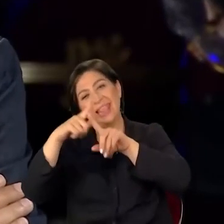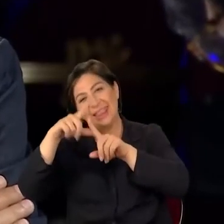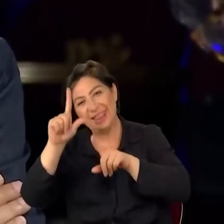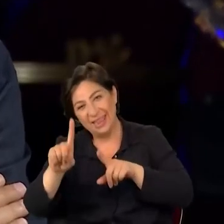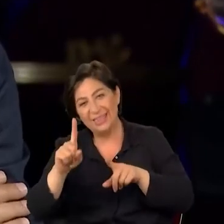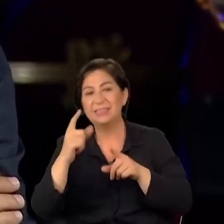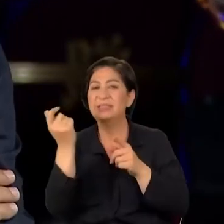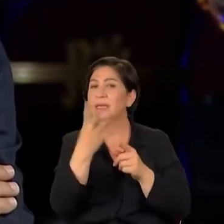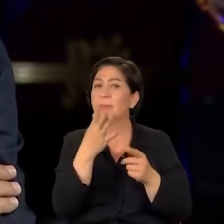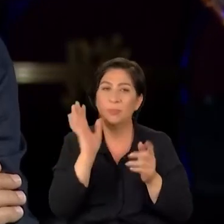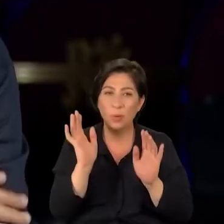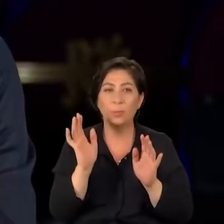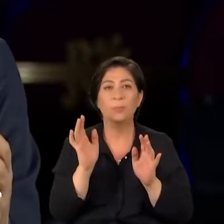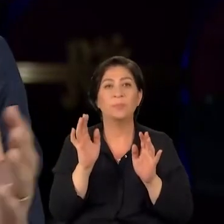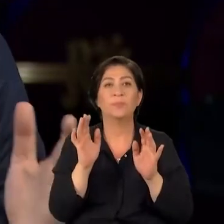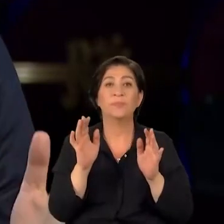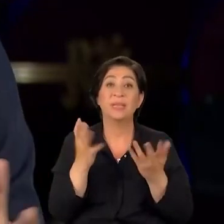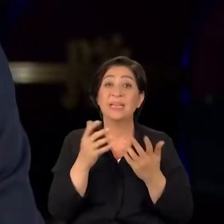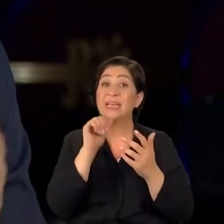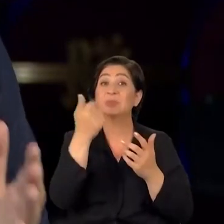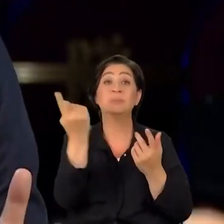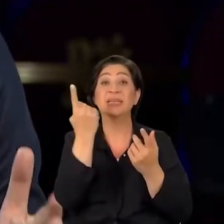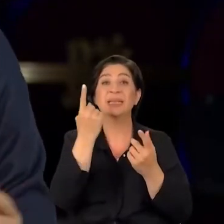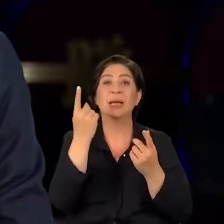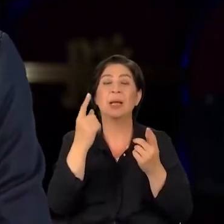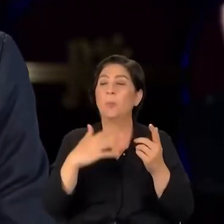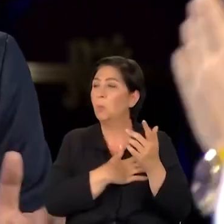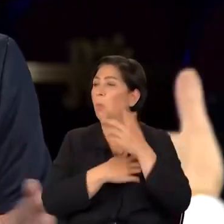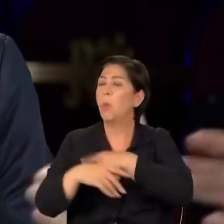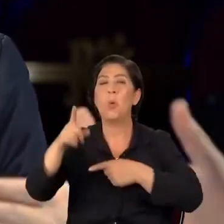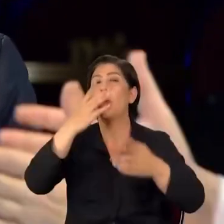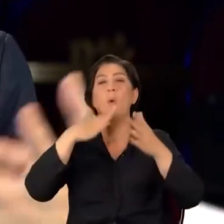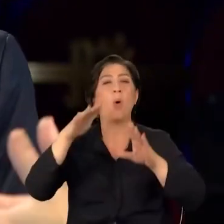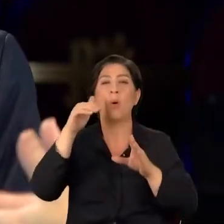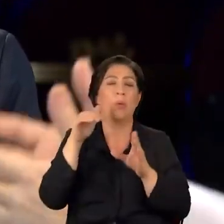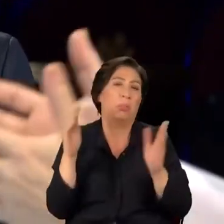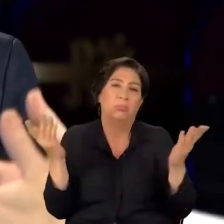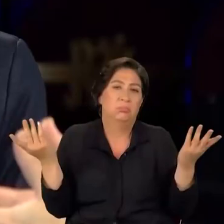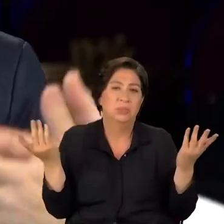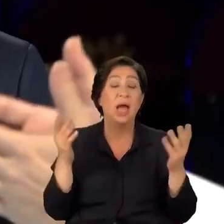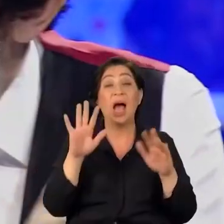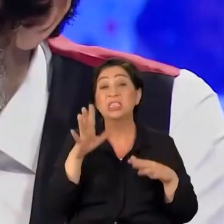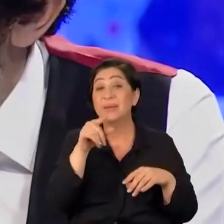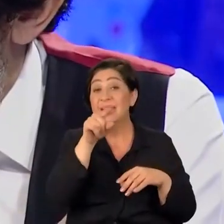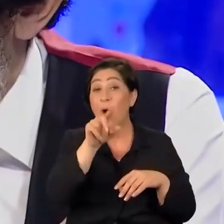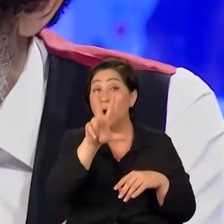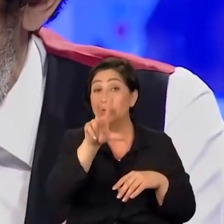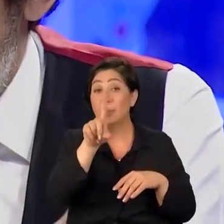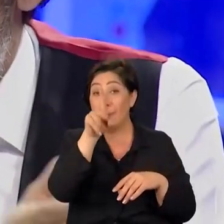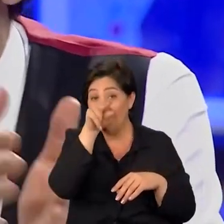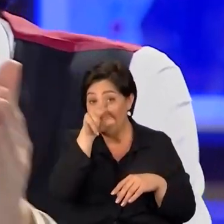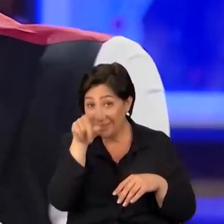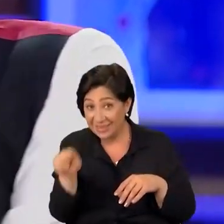tabii size sayısı olarak bir şey çıkarsa. Ya da işte hiçbir partiye ait olmayan gençlik. Yani acaba sizce 31